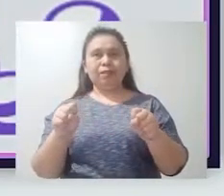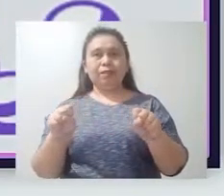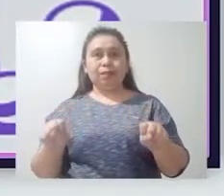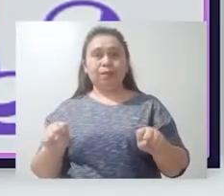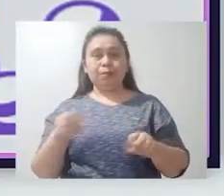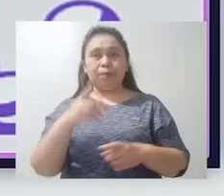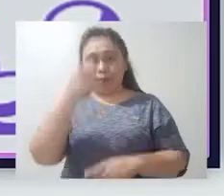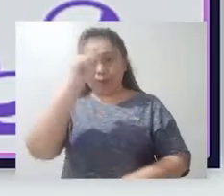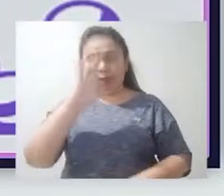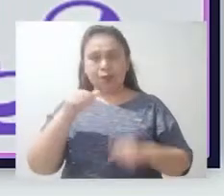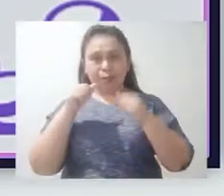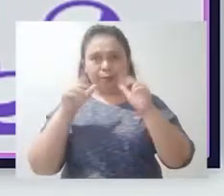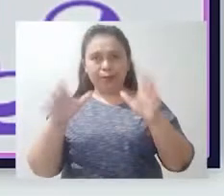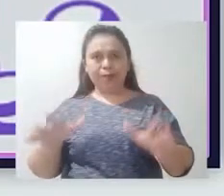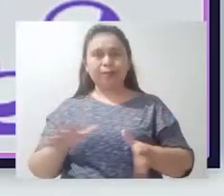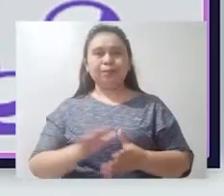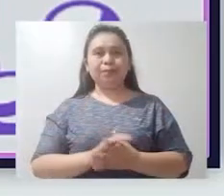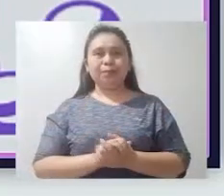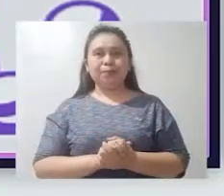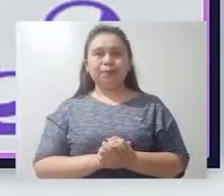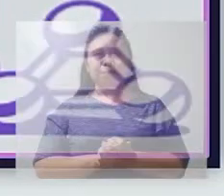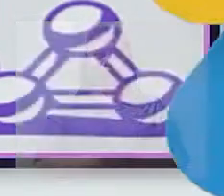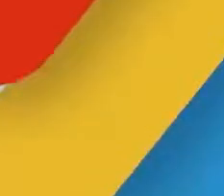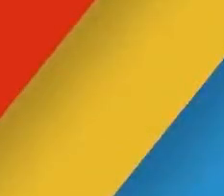God bless.